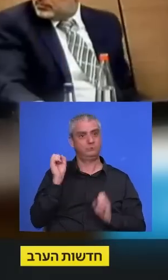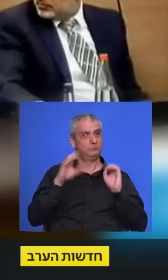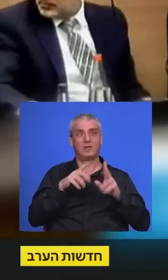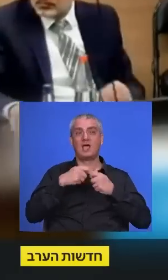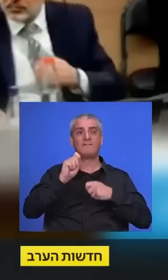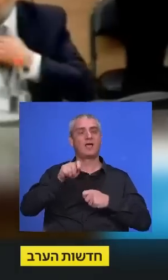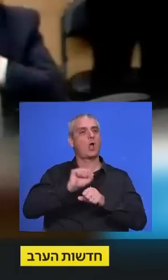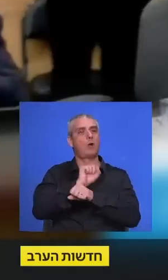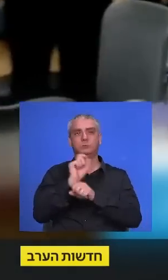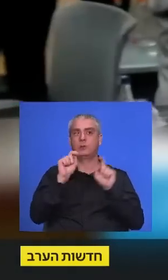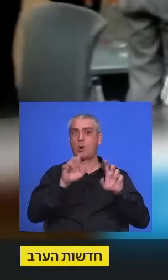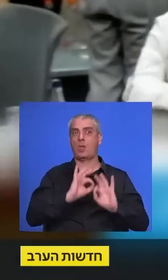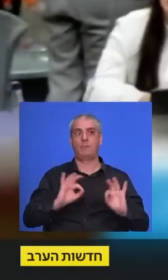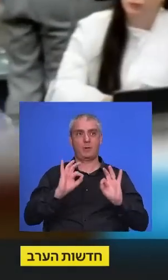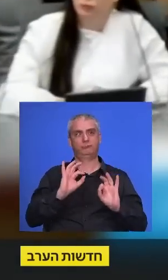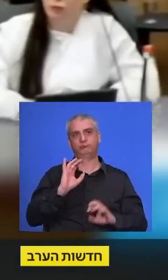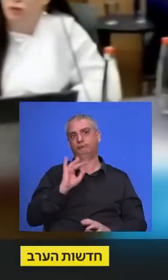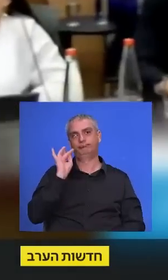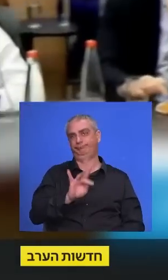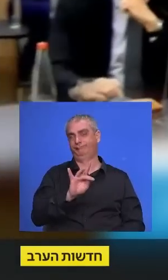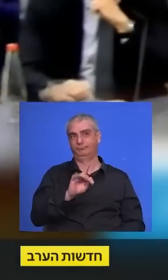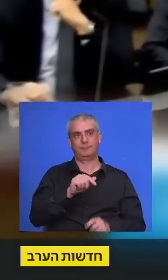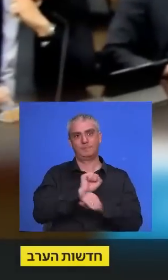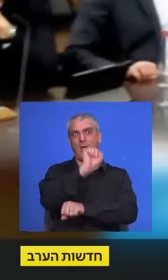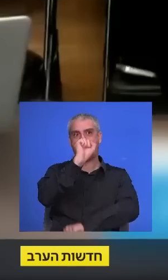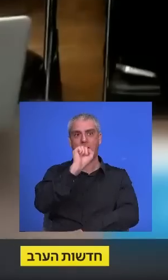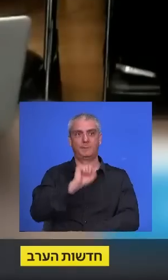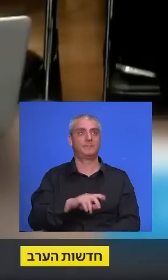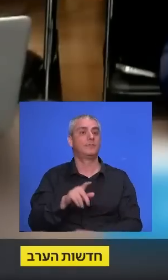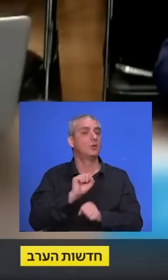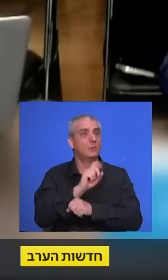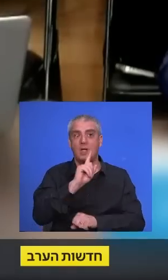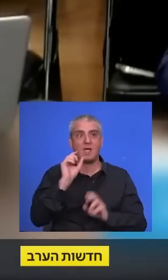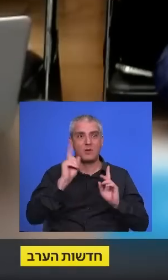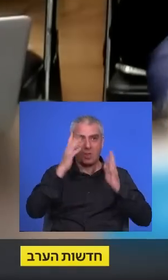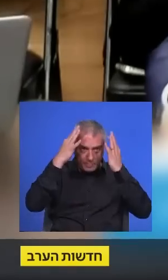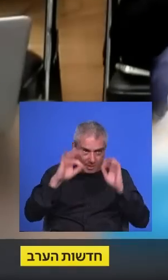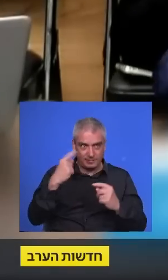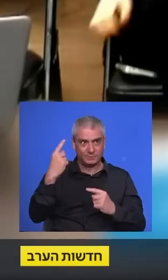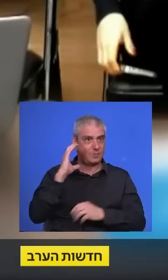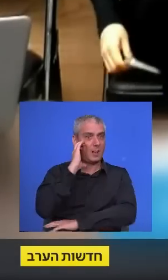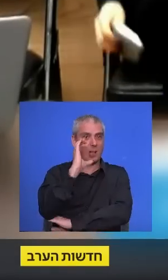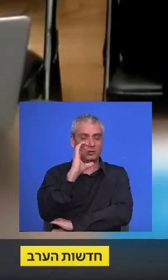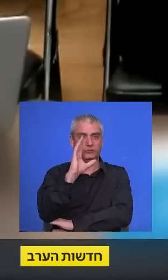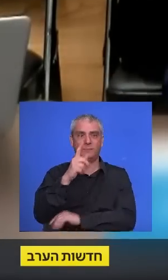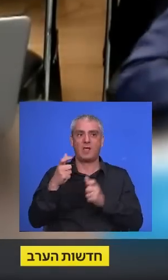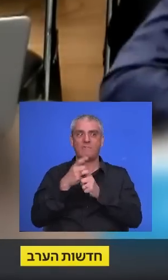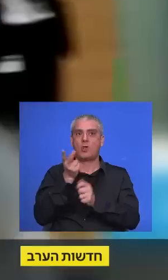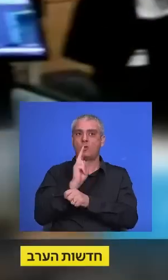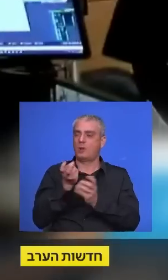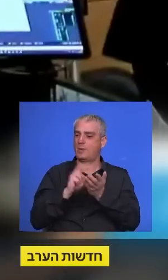חברי האופוזיציה שהחרימו את ההצבעה במחאה. האופוזיציה אפילו לא מכבדת את עצמה להקשיב, החבורת נוכלים